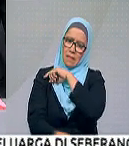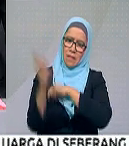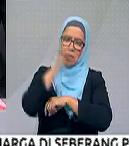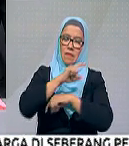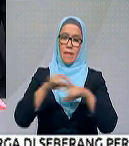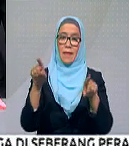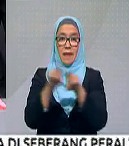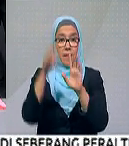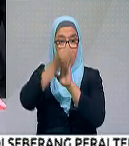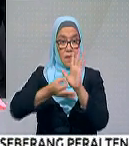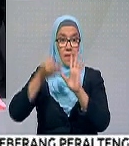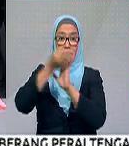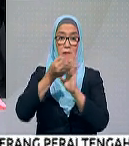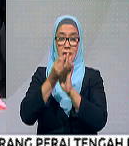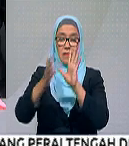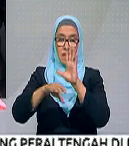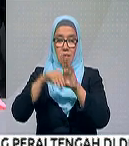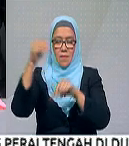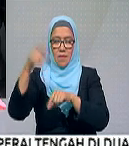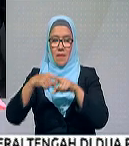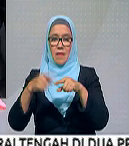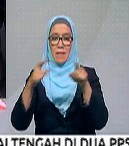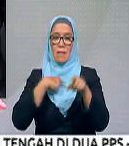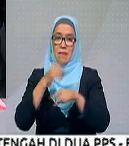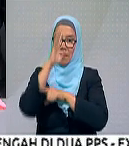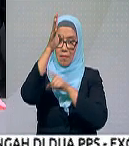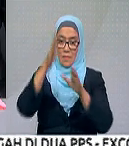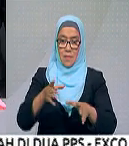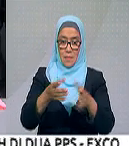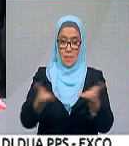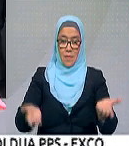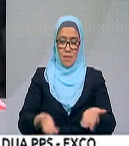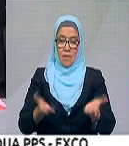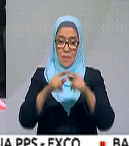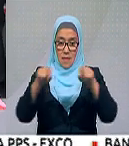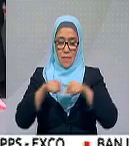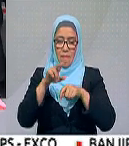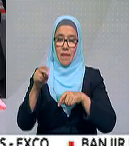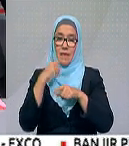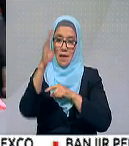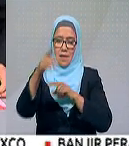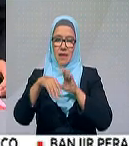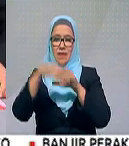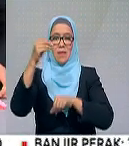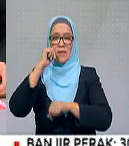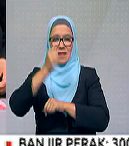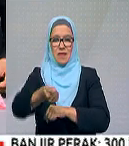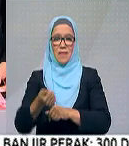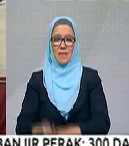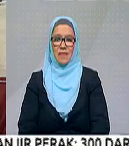Anak Perjanjian Syaitan, yang bakal menemui penonton esok. Dan kisah selanjutnya kita terus bersama Bidiva.